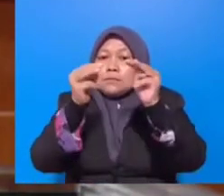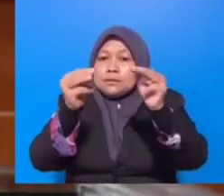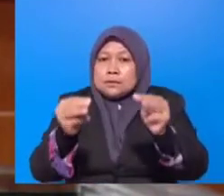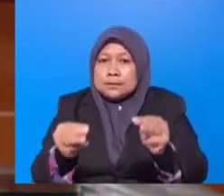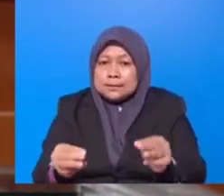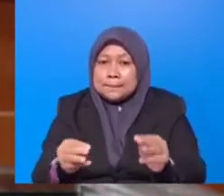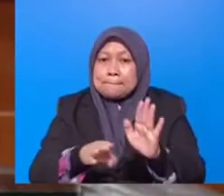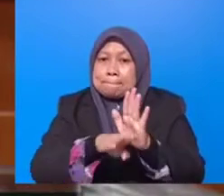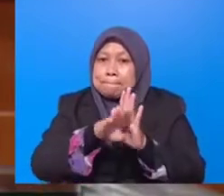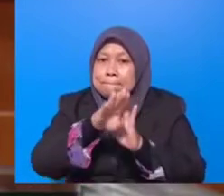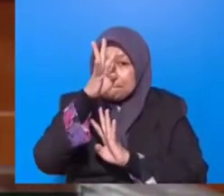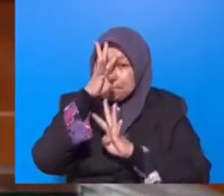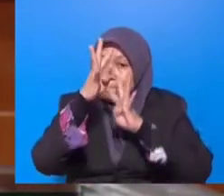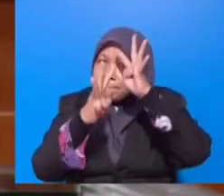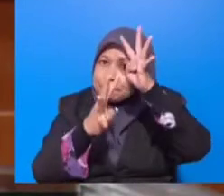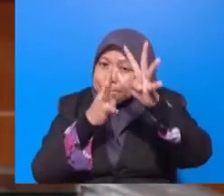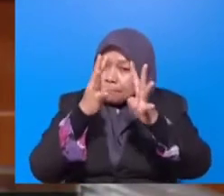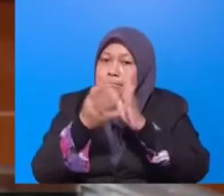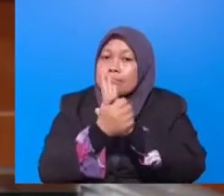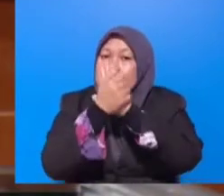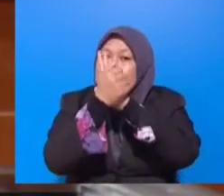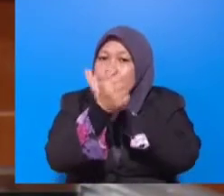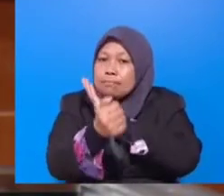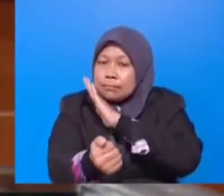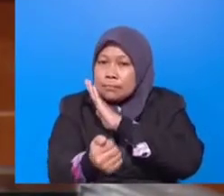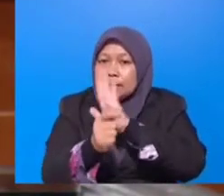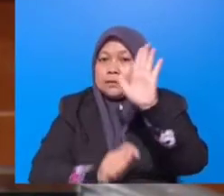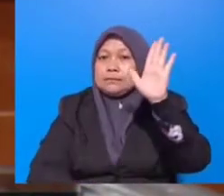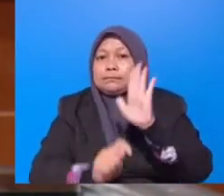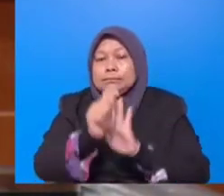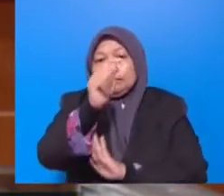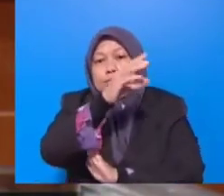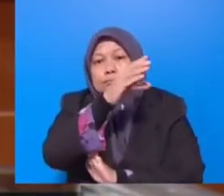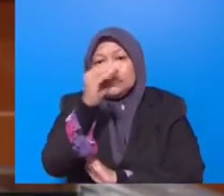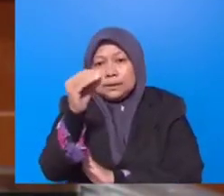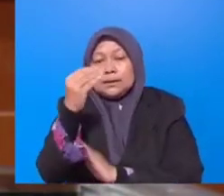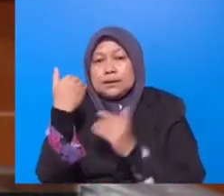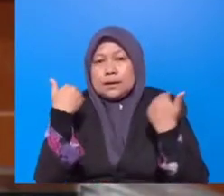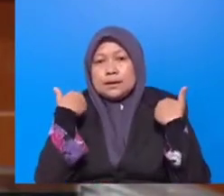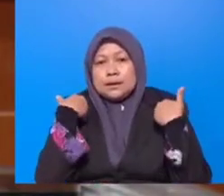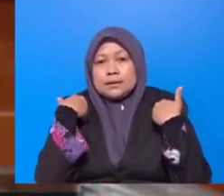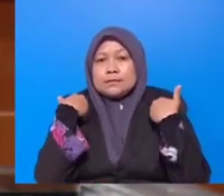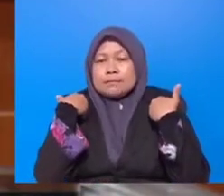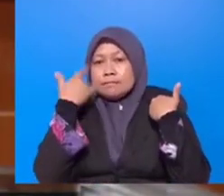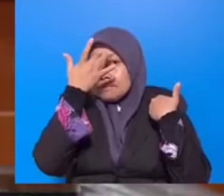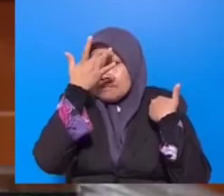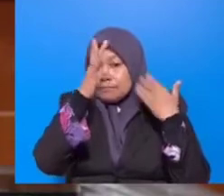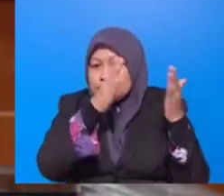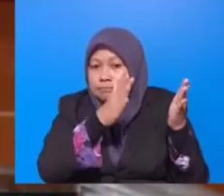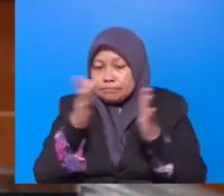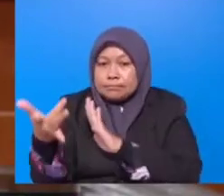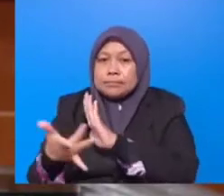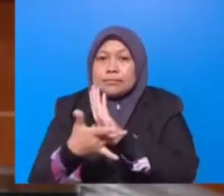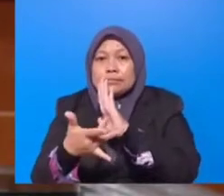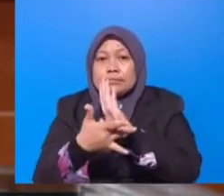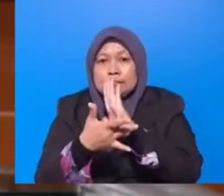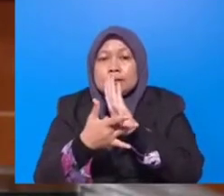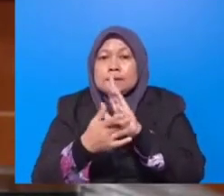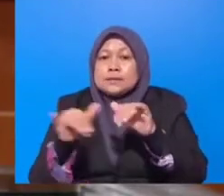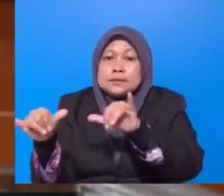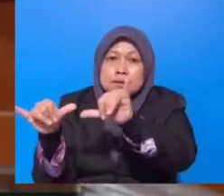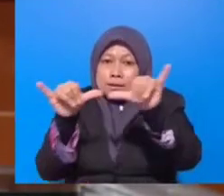yang lebih inovatif berkemah heran tinggi dan mempunyai literasi berkaitan teknologi terkini